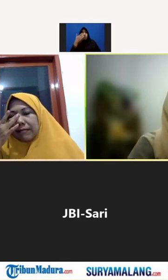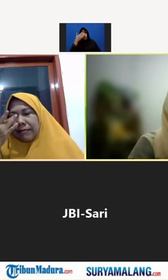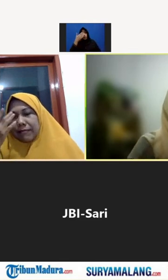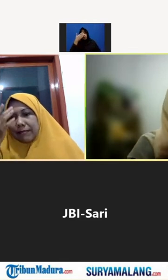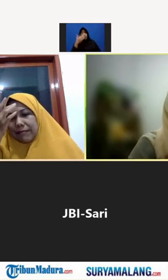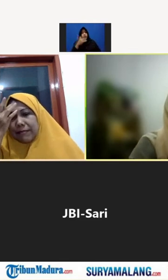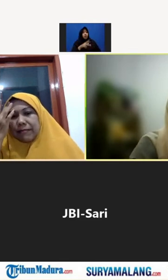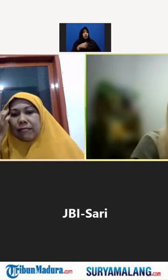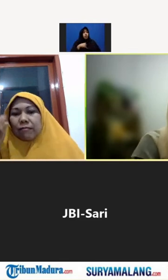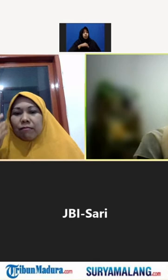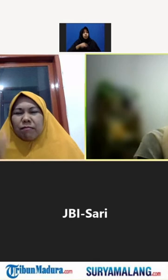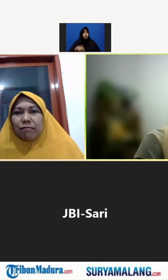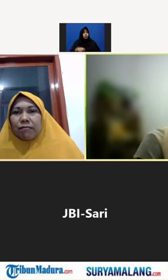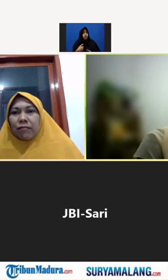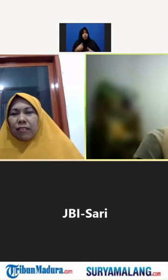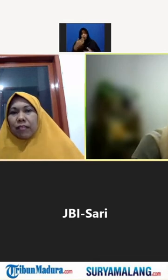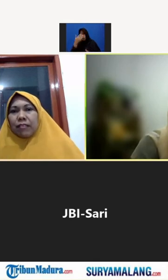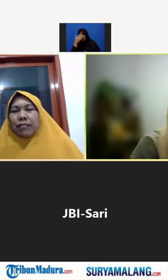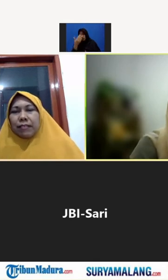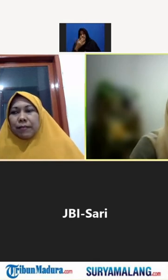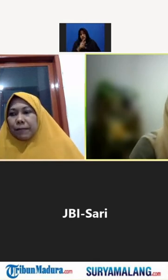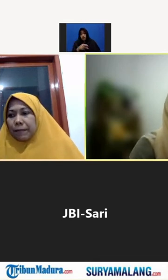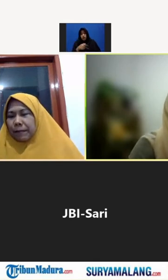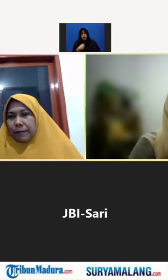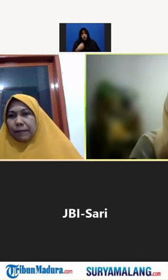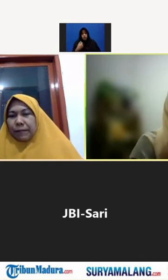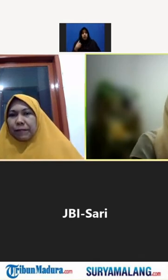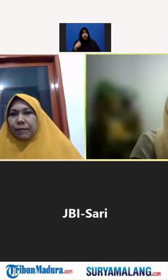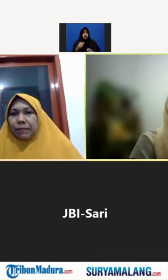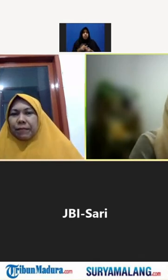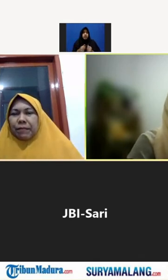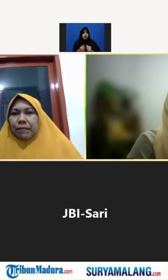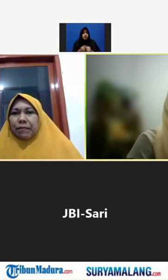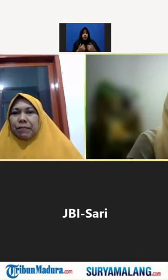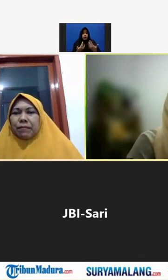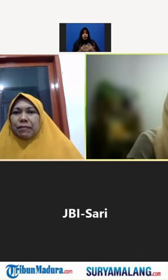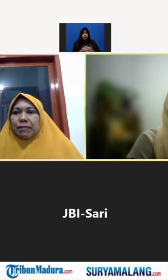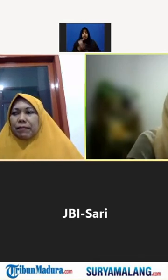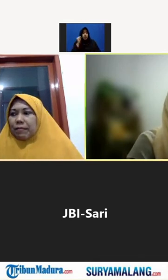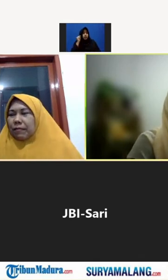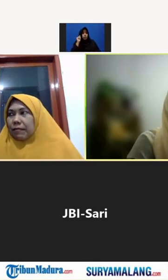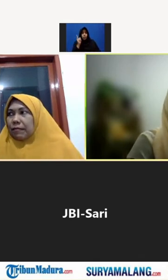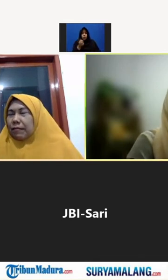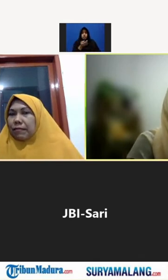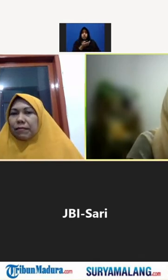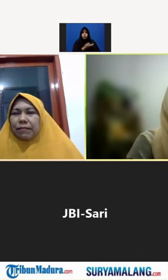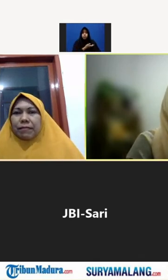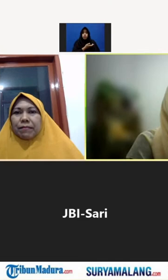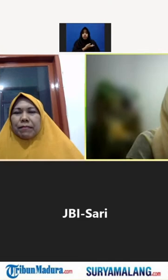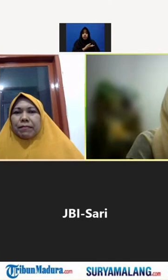aku ngapain? Oh kalau aku lagi kena masalah apa? Terus ibu harus punya coping stress-nya.